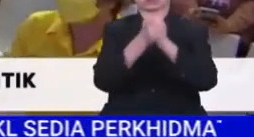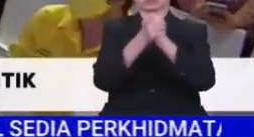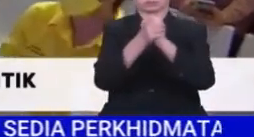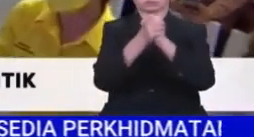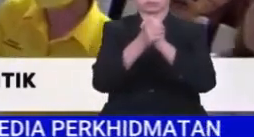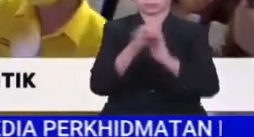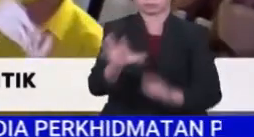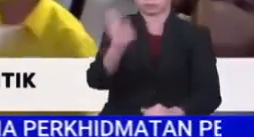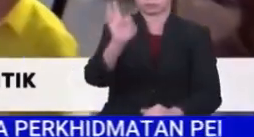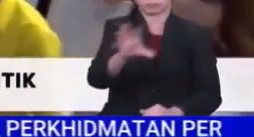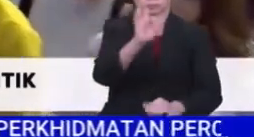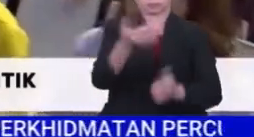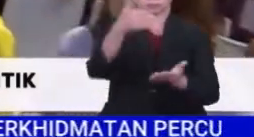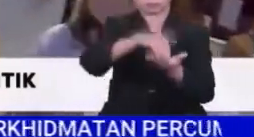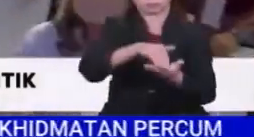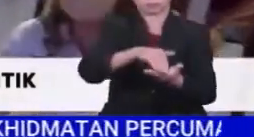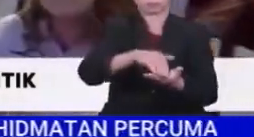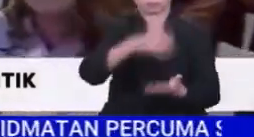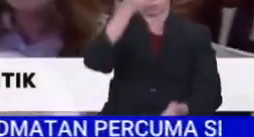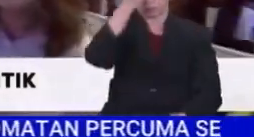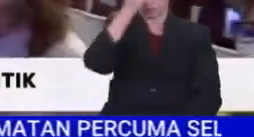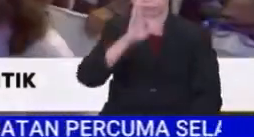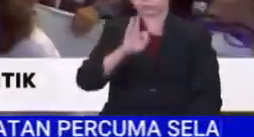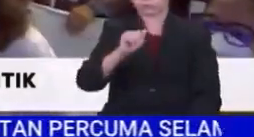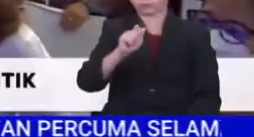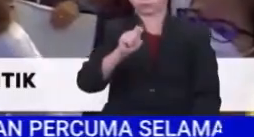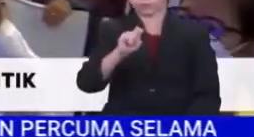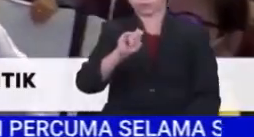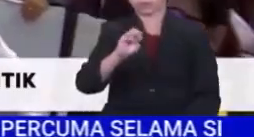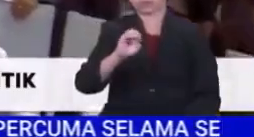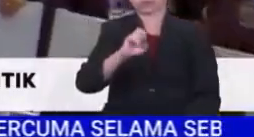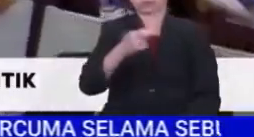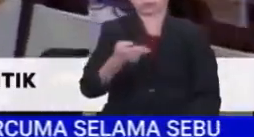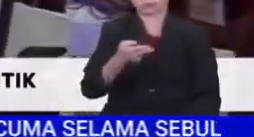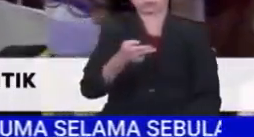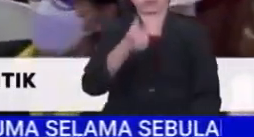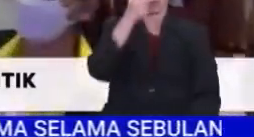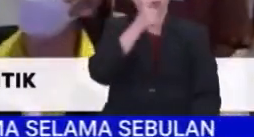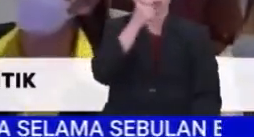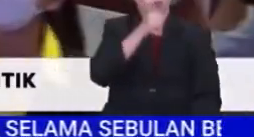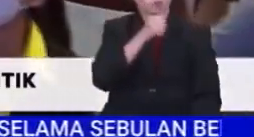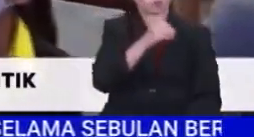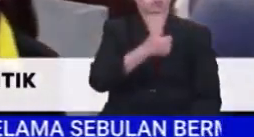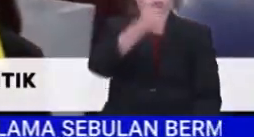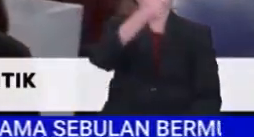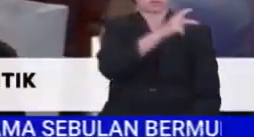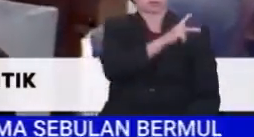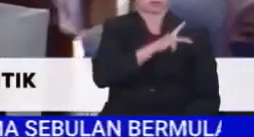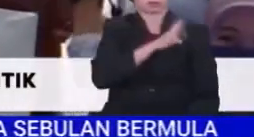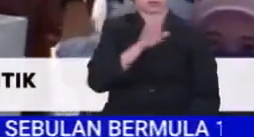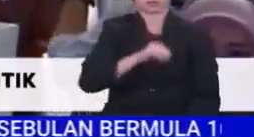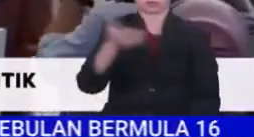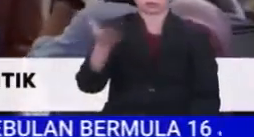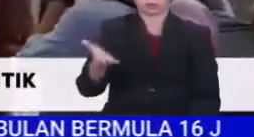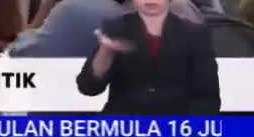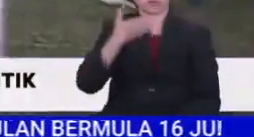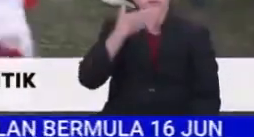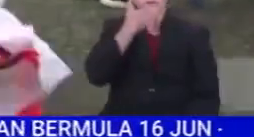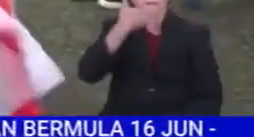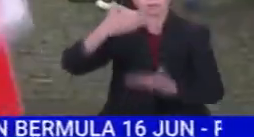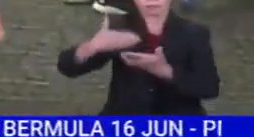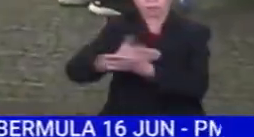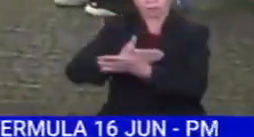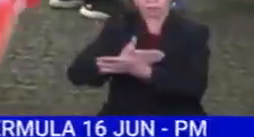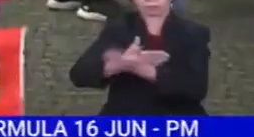ke atas pelantikan semula Dato Sri Fatimah Abdullah sebagai ketua pergerakan wanita dan pelantikan ketua gerakan Pemuda